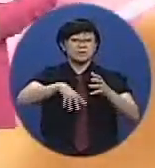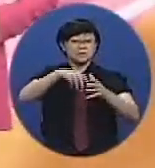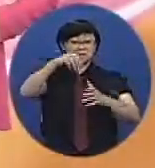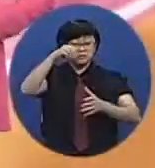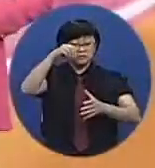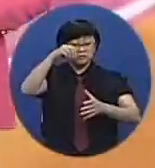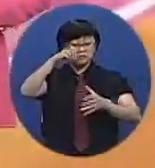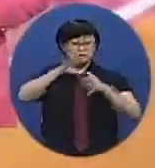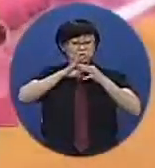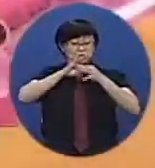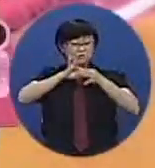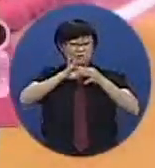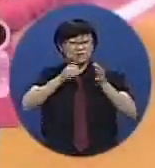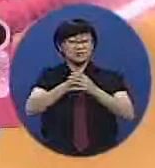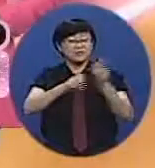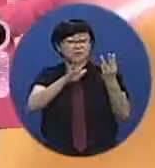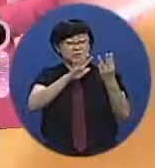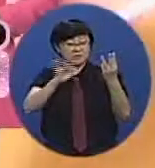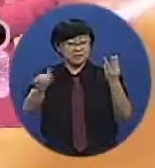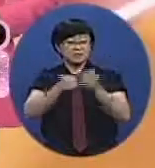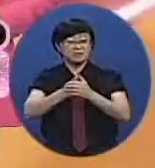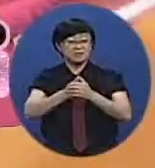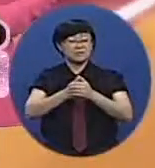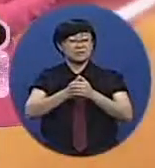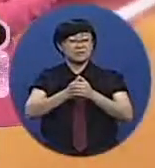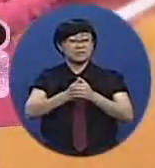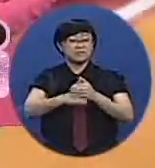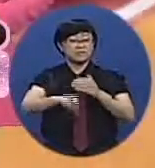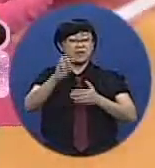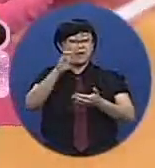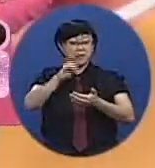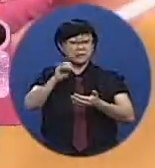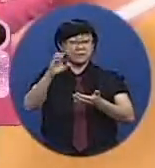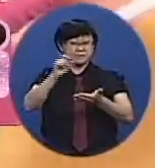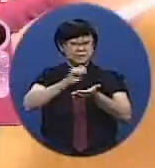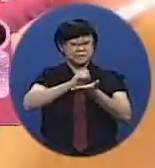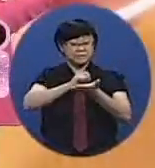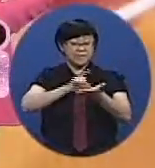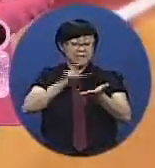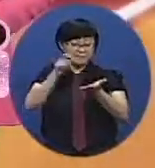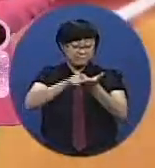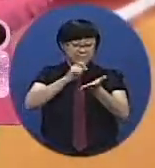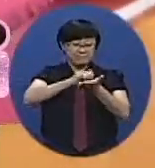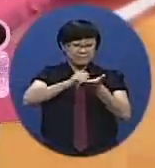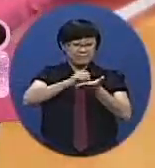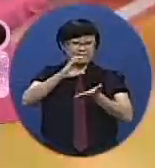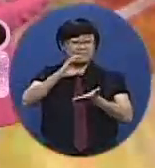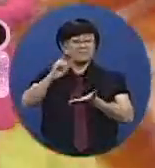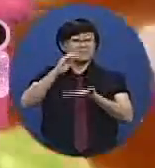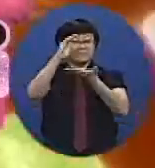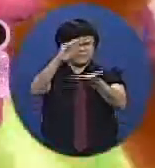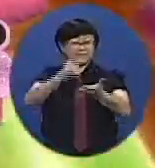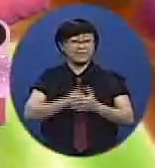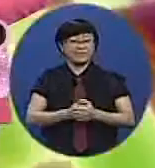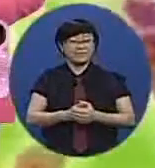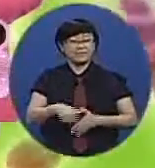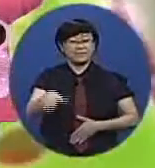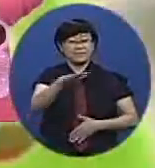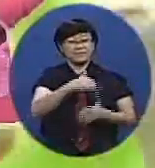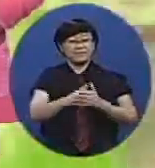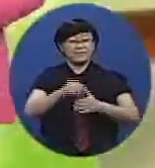중 추첨을 통해서 네. 세 분께 MC들의 사인 CD 보내드리도록 하겠습니다. 네, 그리고